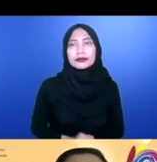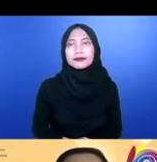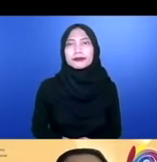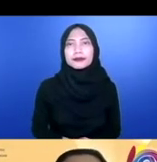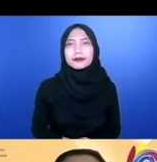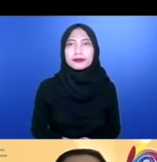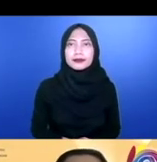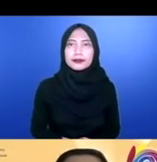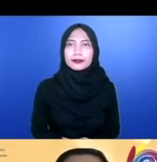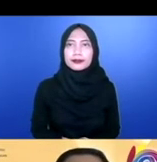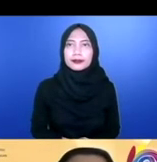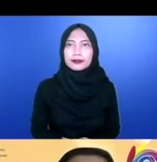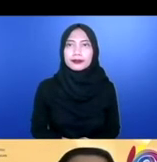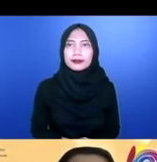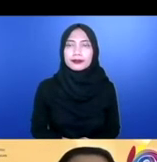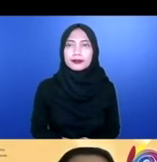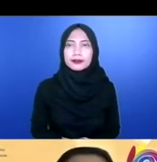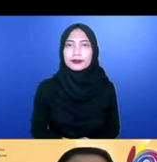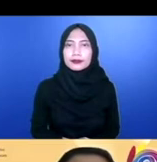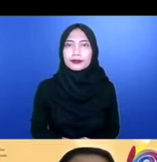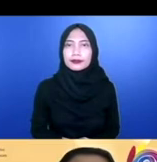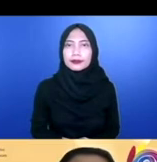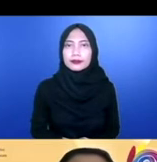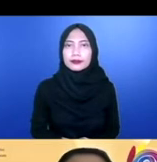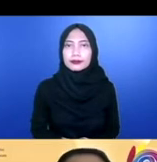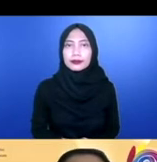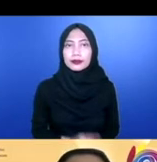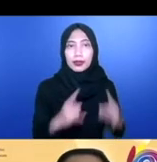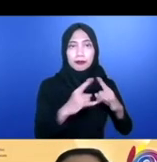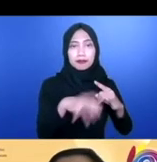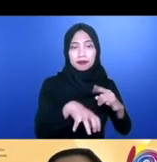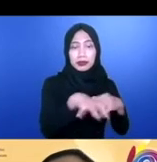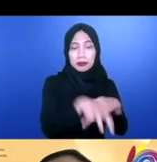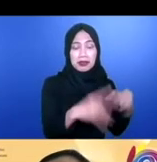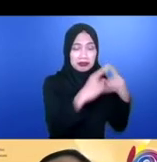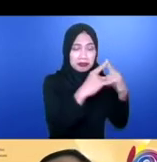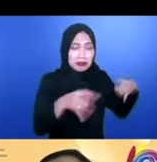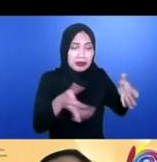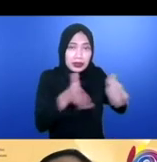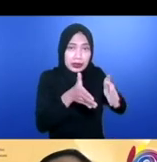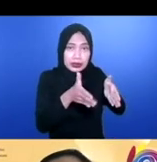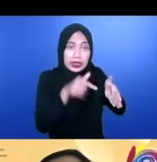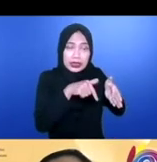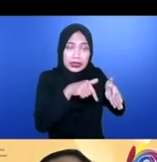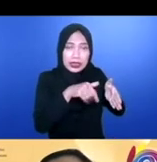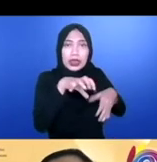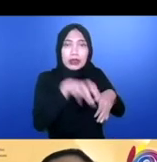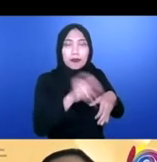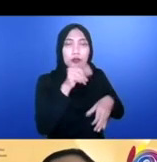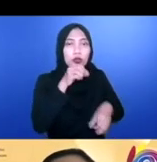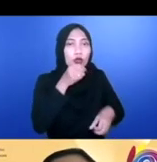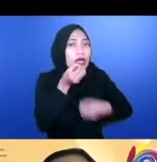mini site. Nah, di mini site inilah informasi yang bisa diberikan oleh